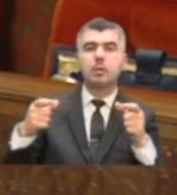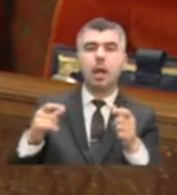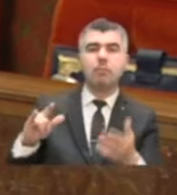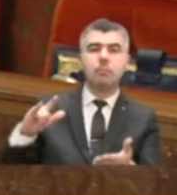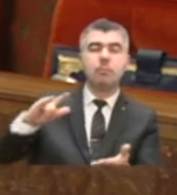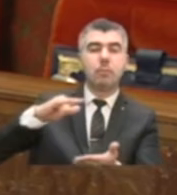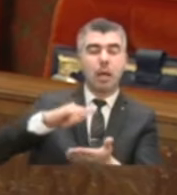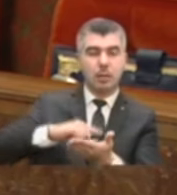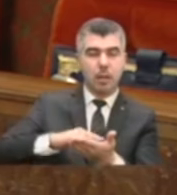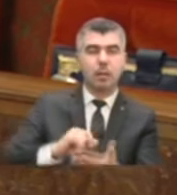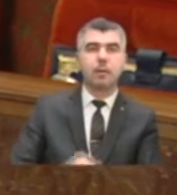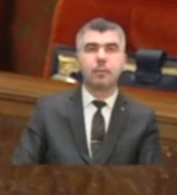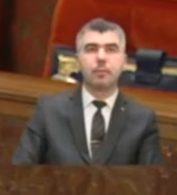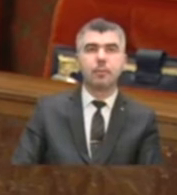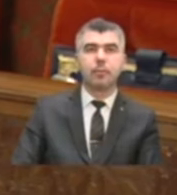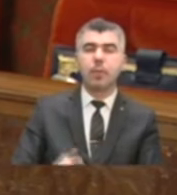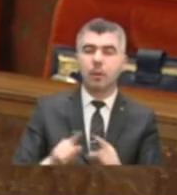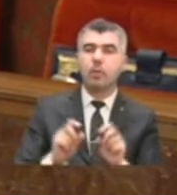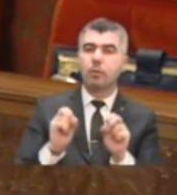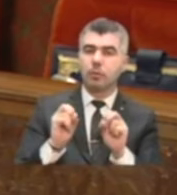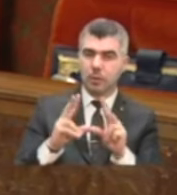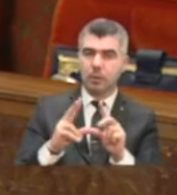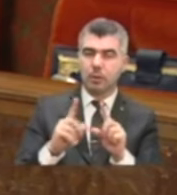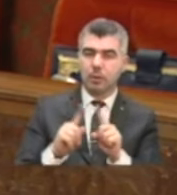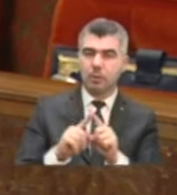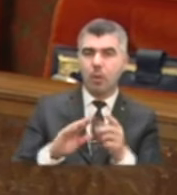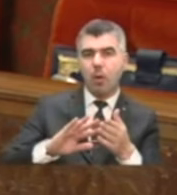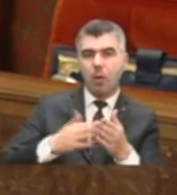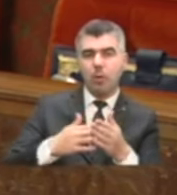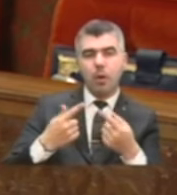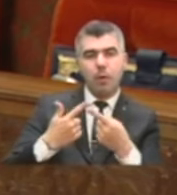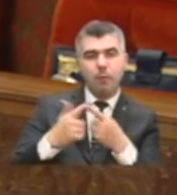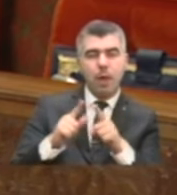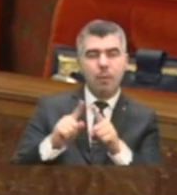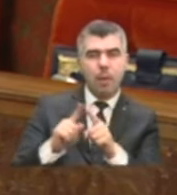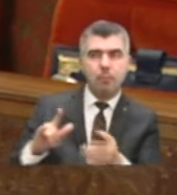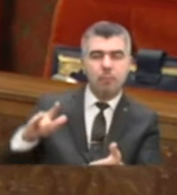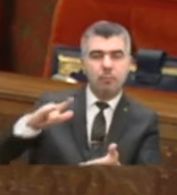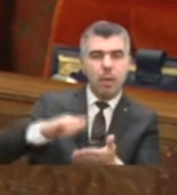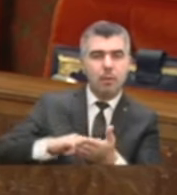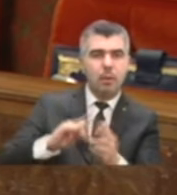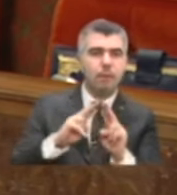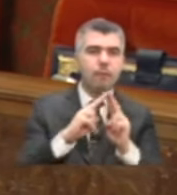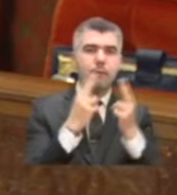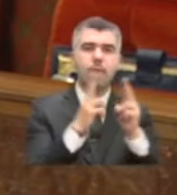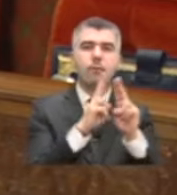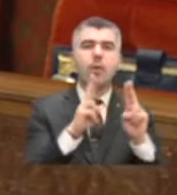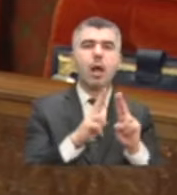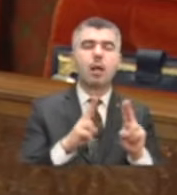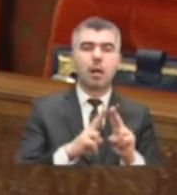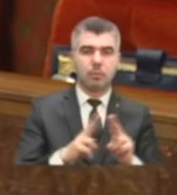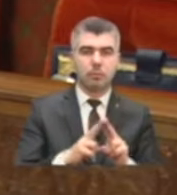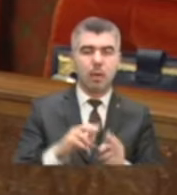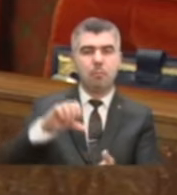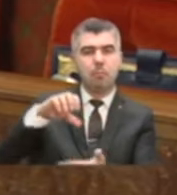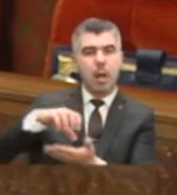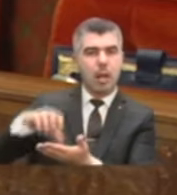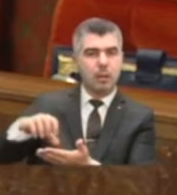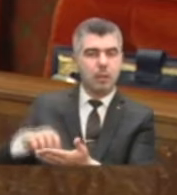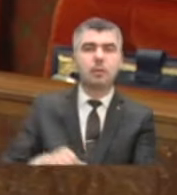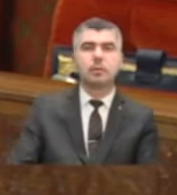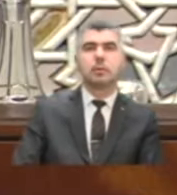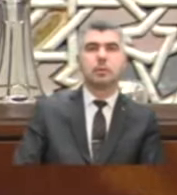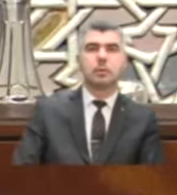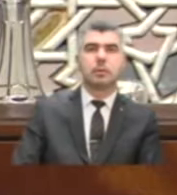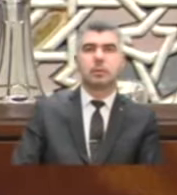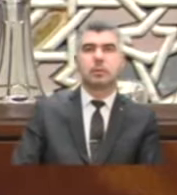حتى تستجيب لحاجيات النقل الجوي الدولي والنقل الجوي الداخلي في تلك المناطق. وشكرا